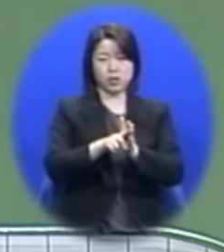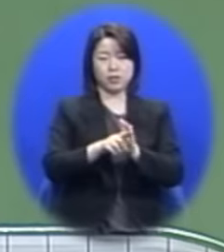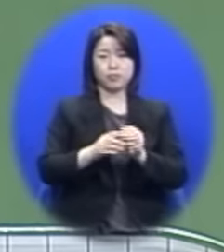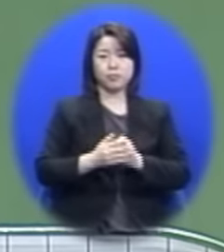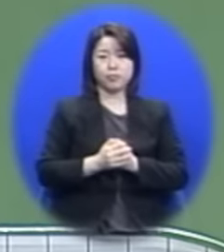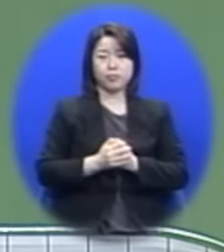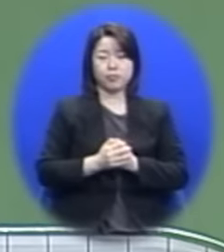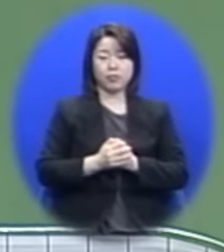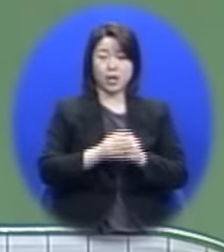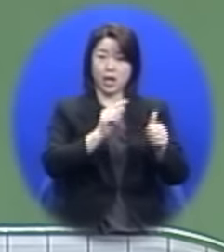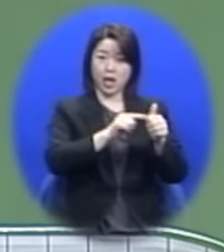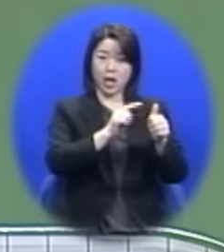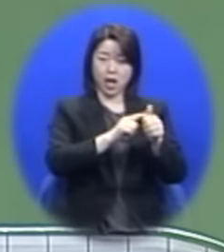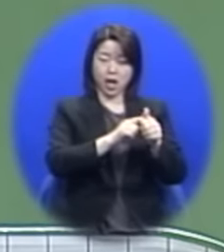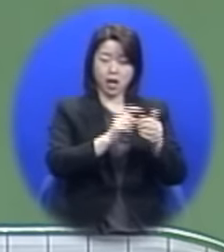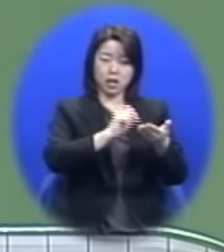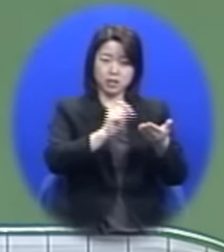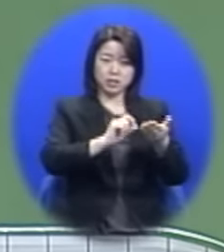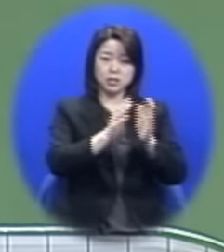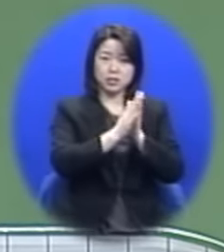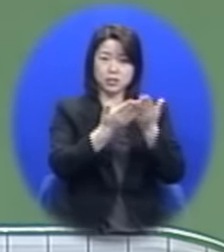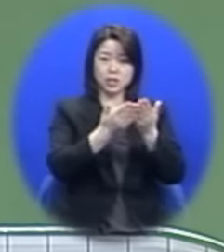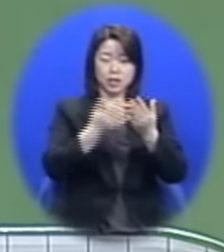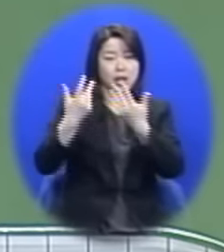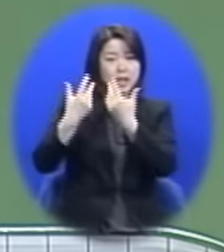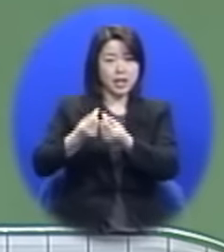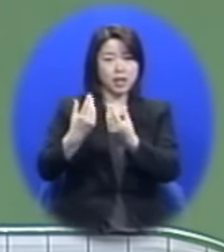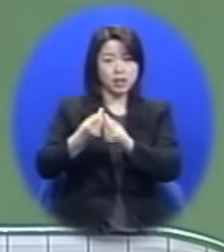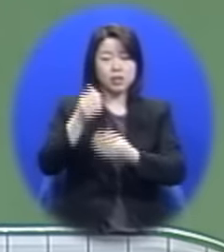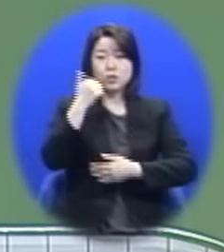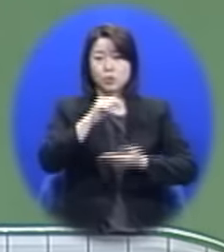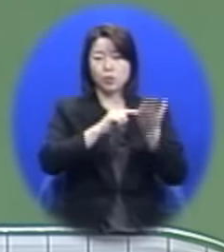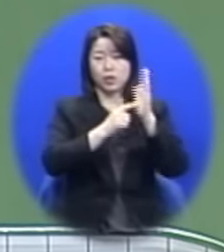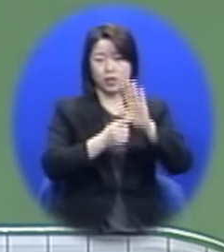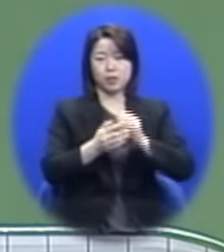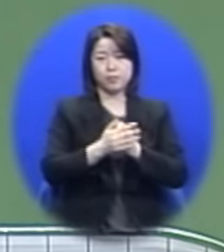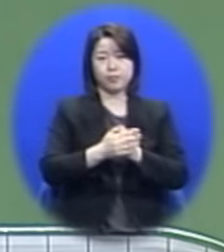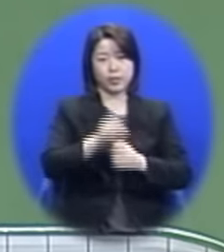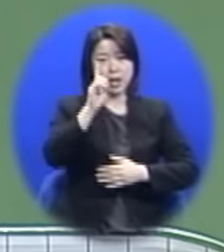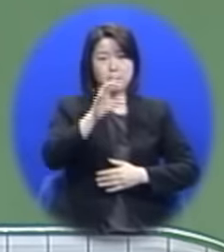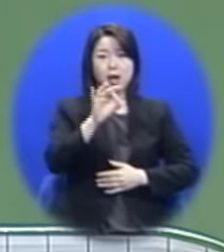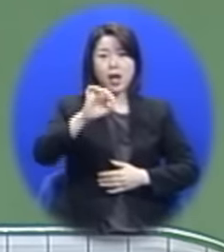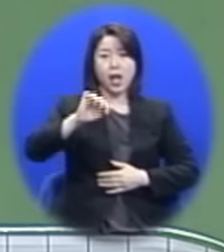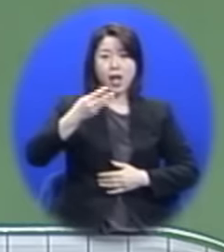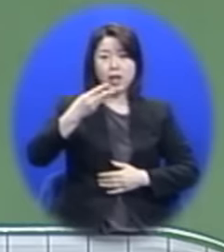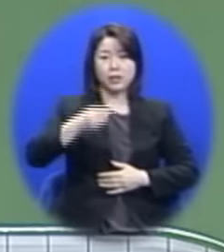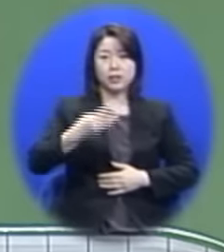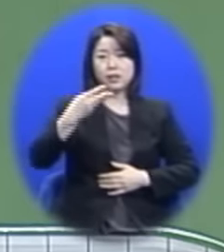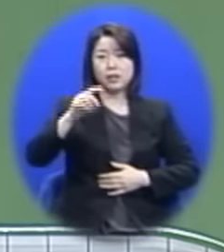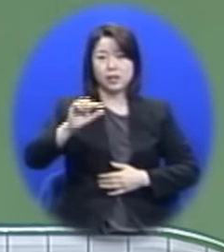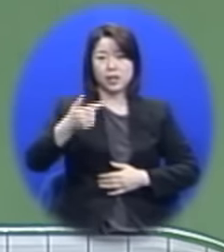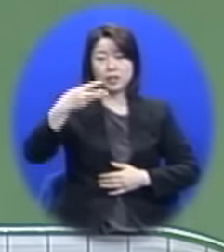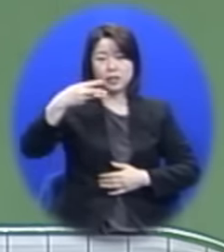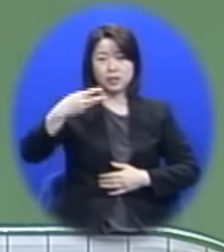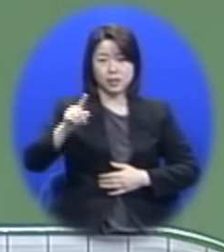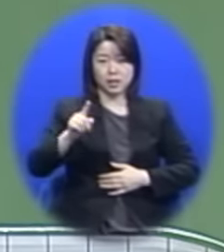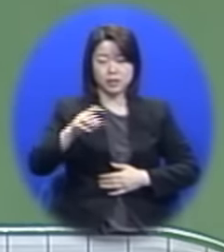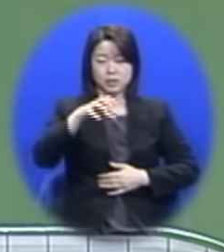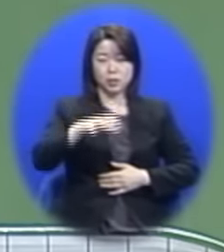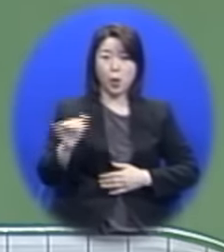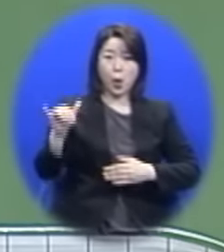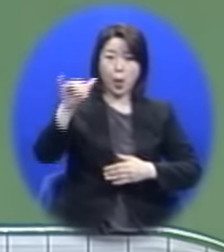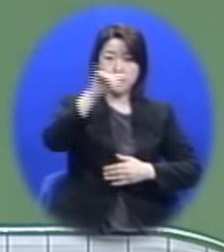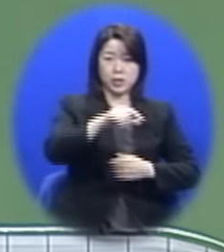그가 쓴 책에서 아내와 있었던 일 하나를 소개했습니다. 한 번은 애틀란타에서 비행기가 연착되어 서너